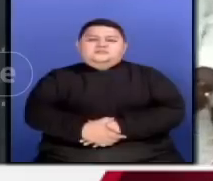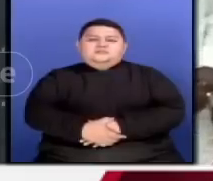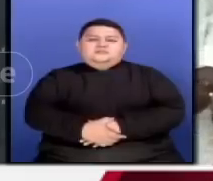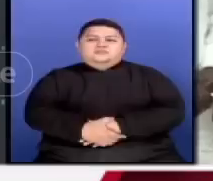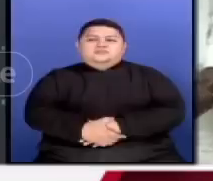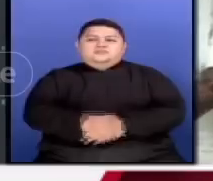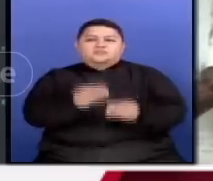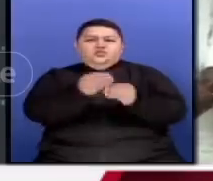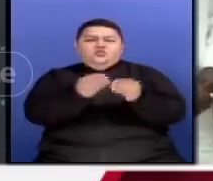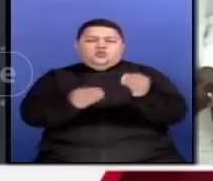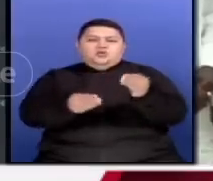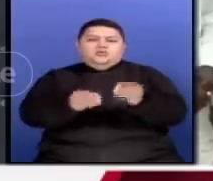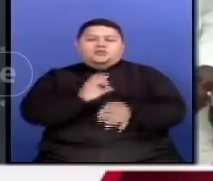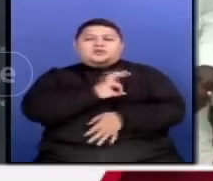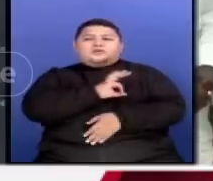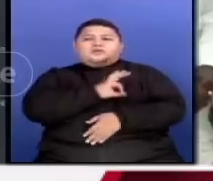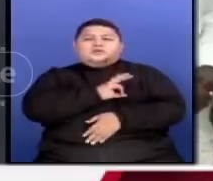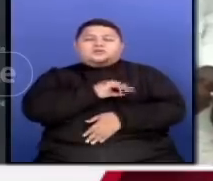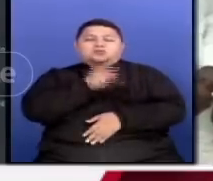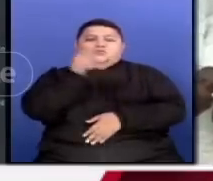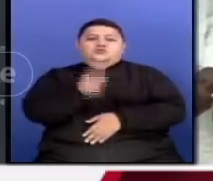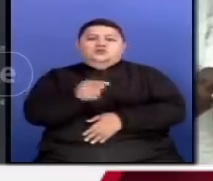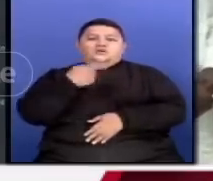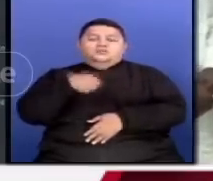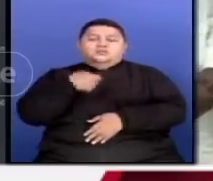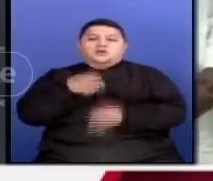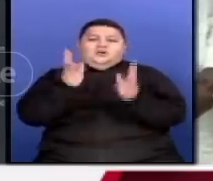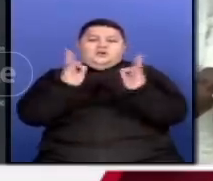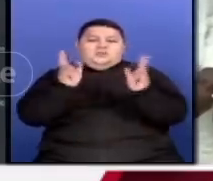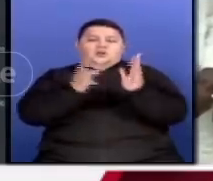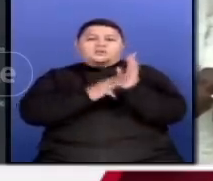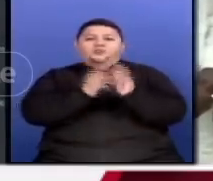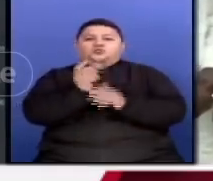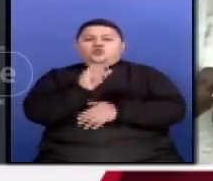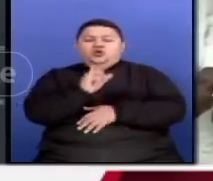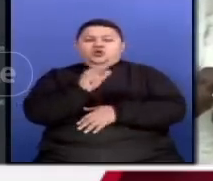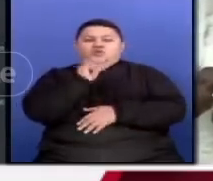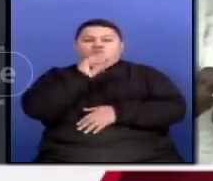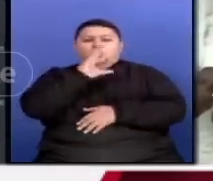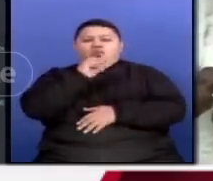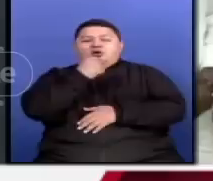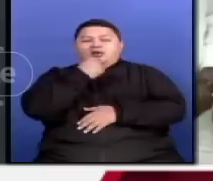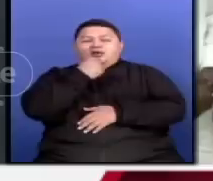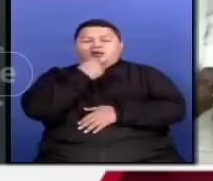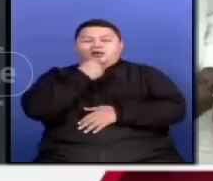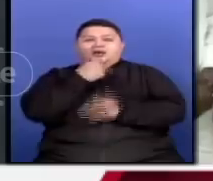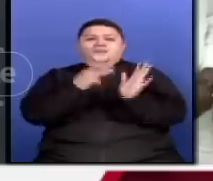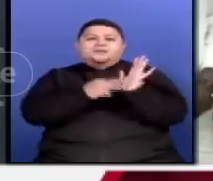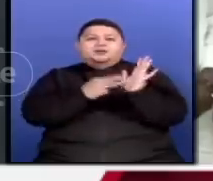Wakil Presiden Ma'ruf Amin menginstruksikan Kementerian Agama dan Majelis Ulama Indonesia untuk membahas masalah